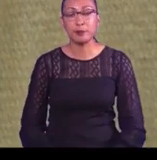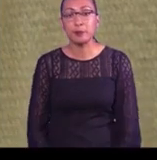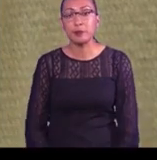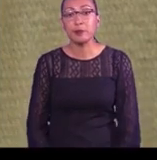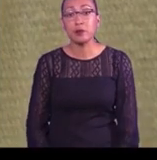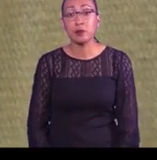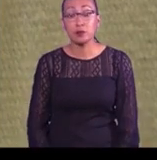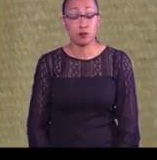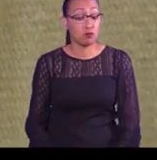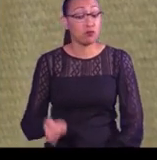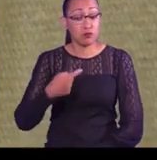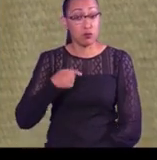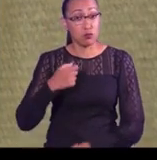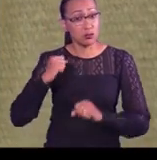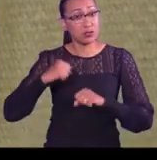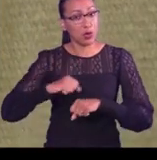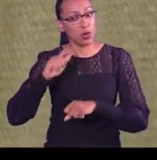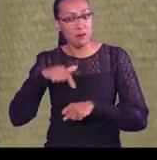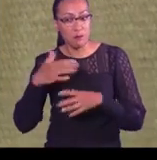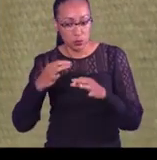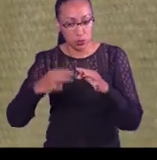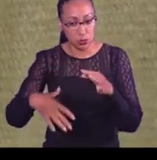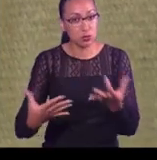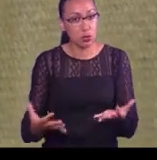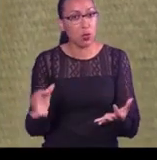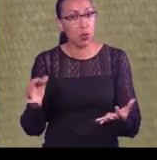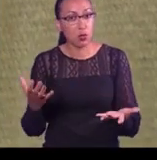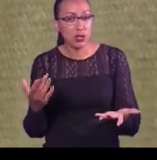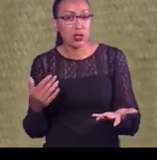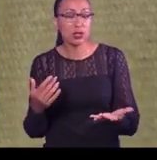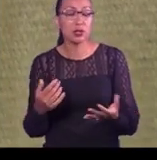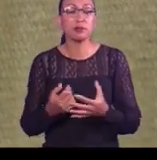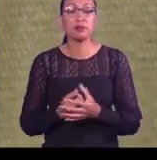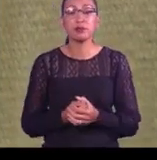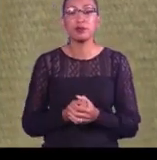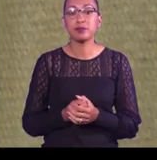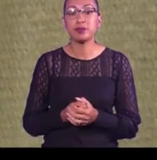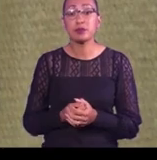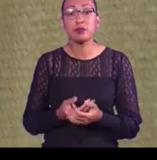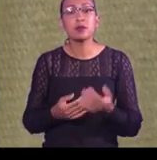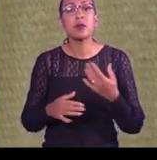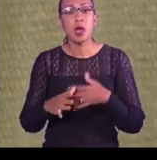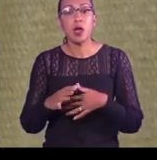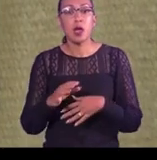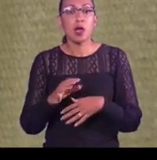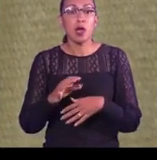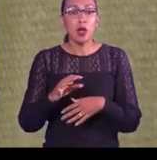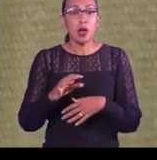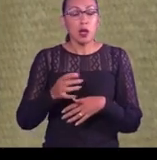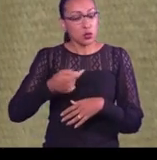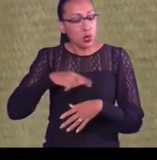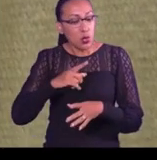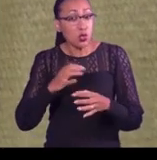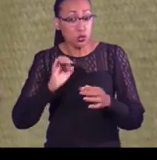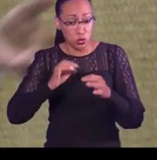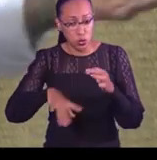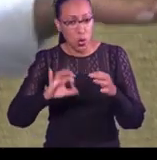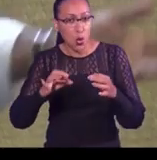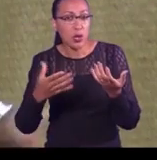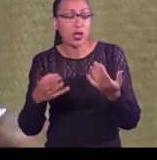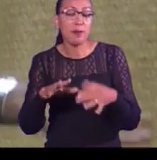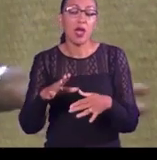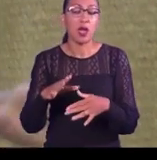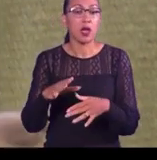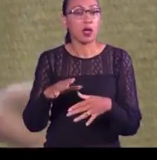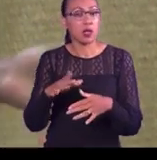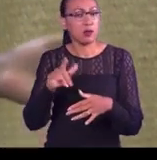à fait d'accord qu'il faut trouver des formules, mais il ne faut pas non plus par la formule cautionner les carences de l'État, de transmettre un document 15